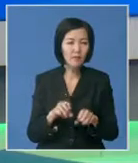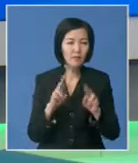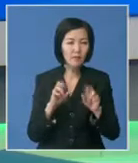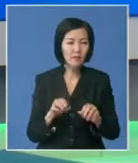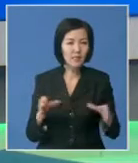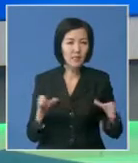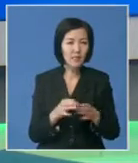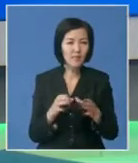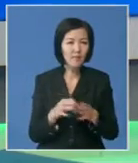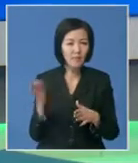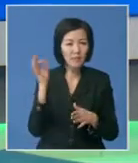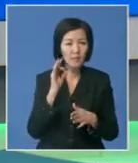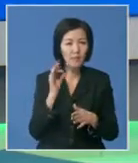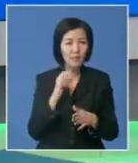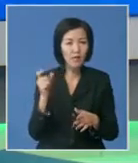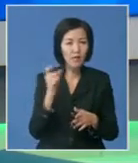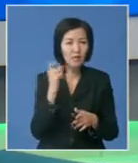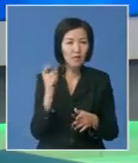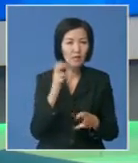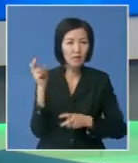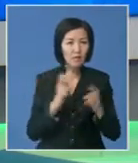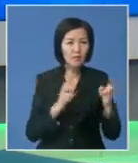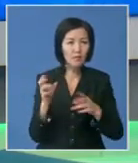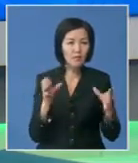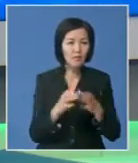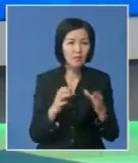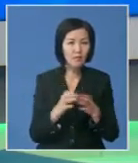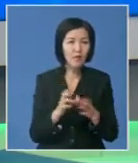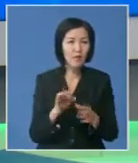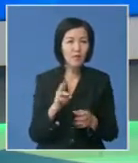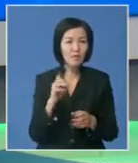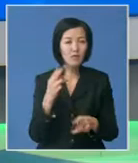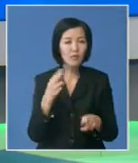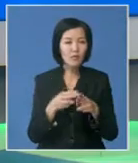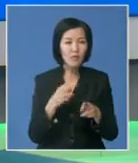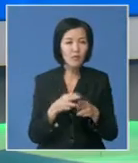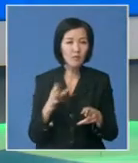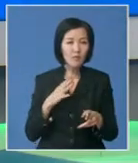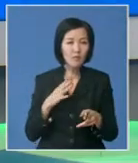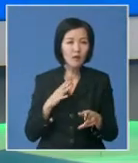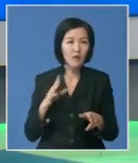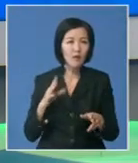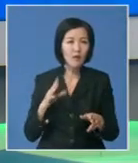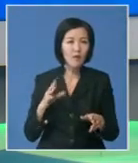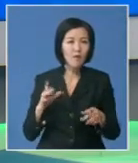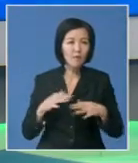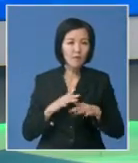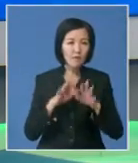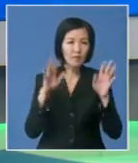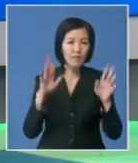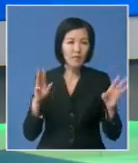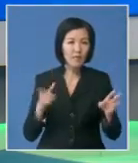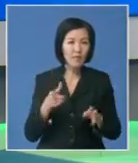напомним на кокса химическом производстве компании arcelormittal темиртау произошло воспламенение газа в результате